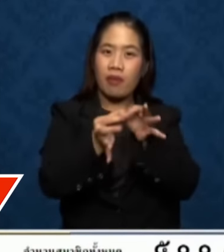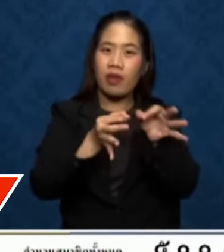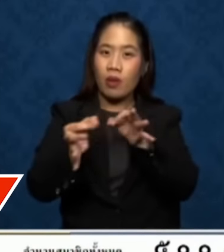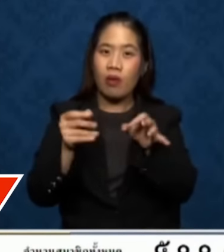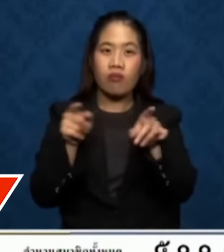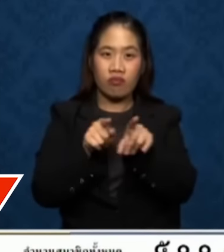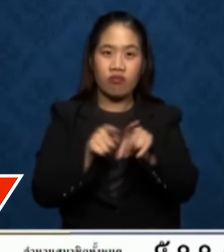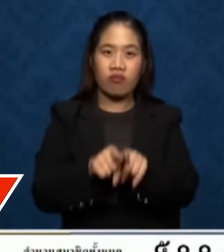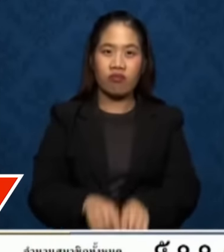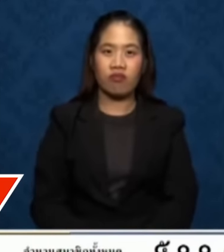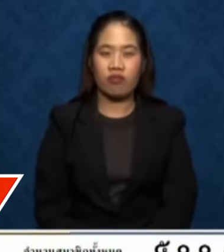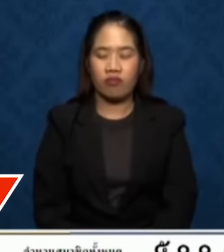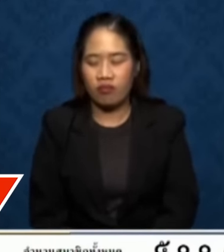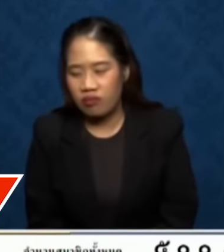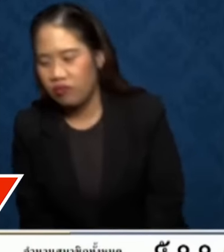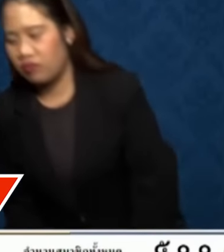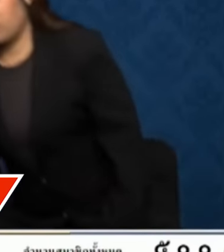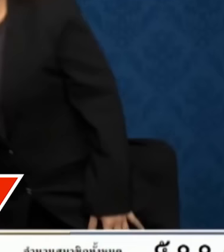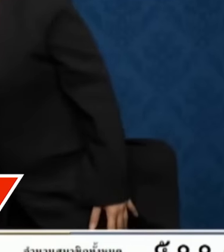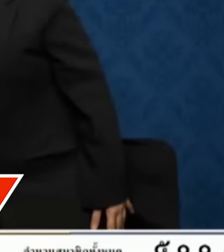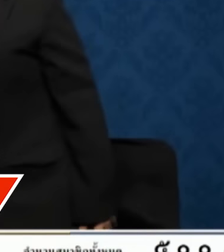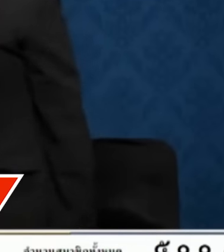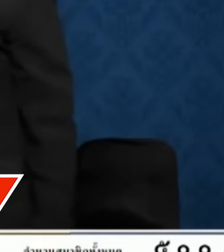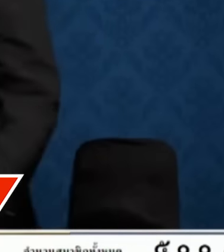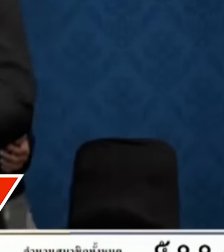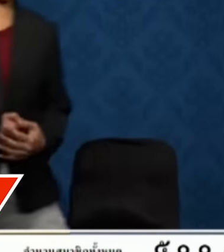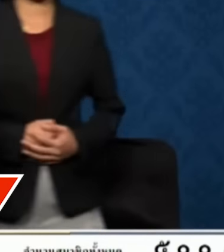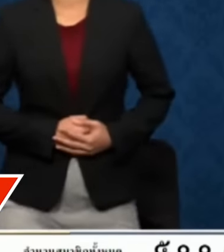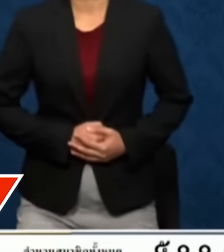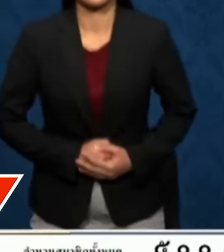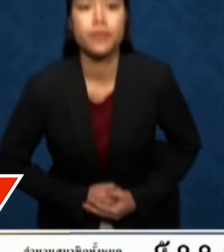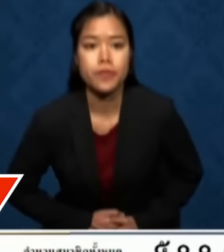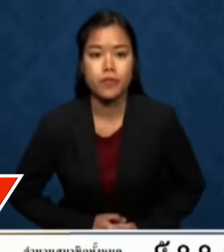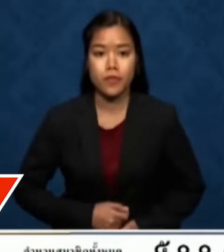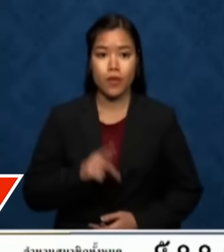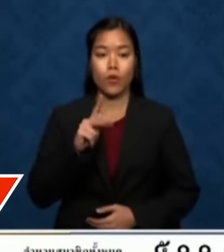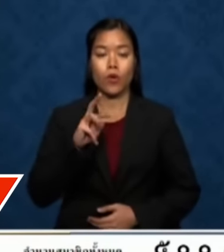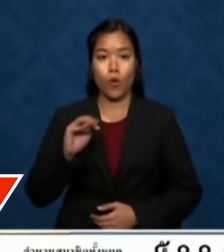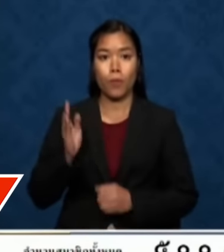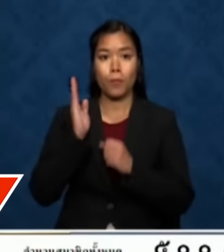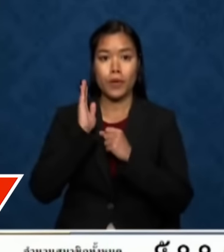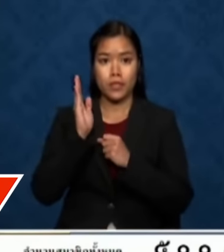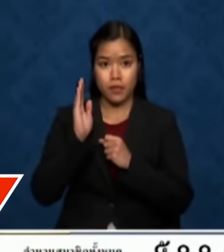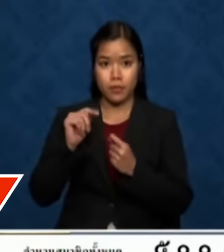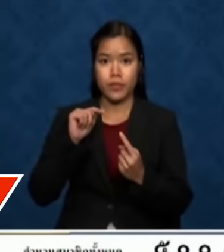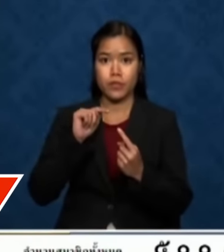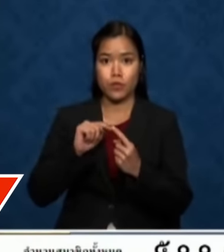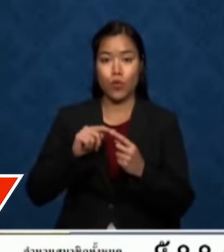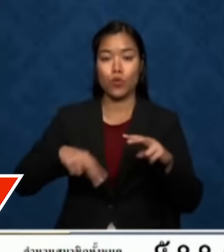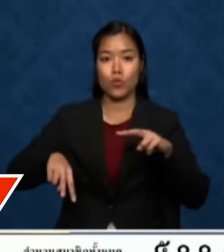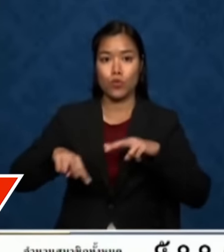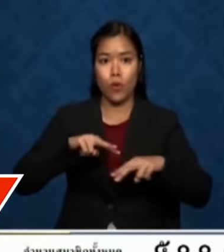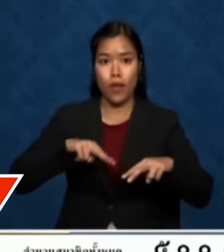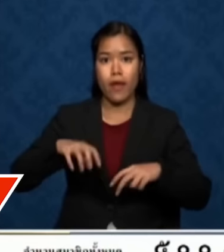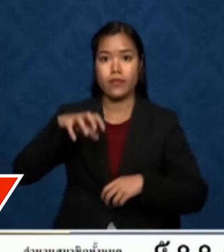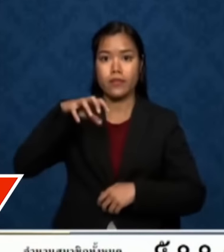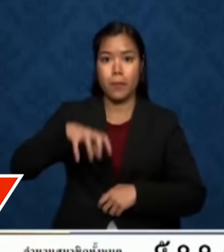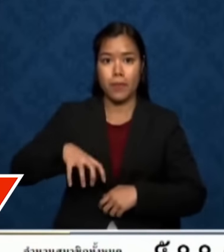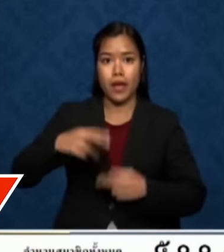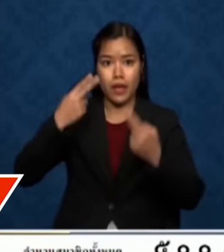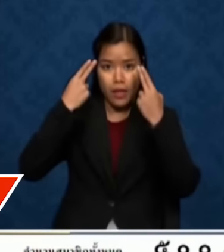กันค่ะดังนั้นกรมประชาสัมพันธ์ในฐานะสื่อของรัฐที่กำกับดูแลโดยสำนักนายกรัฐมนตรี